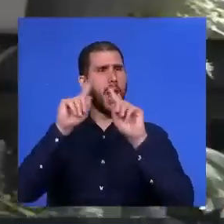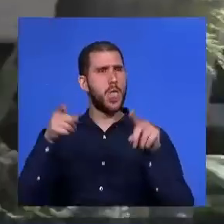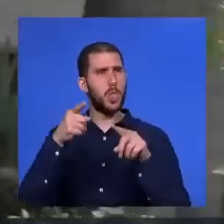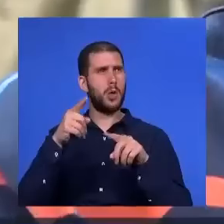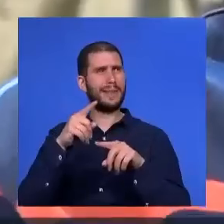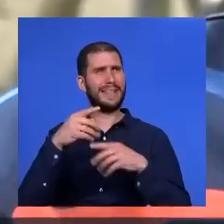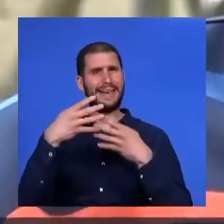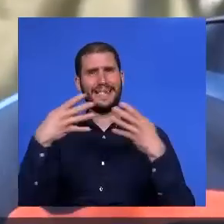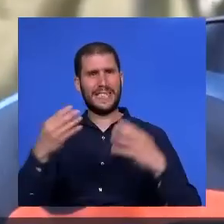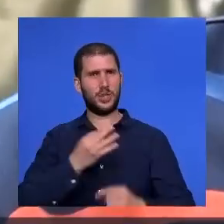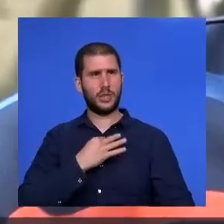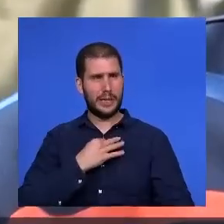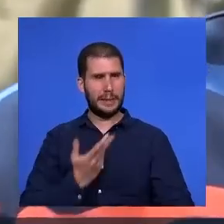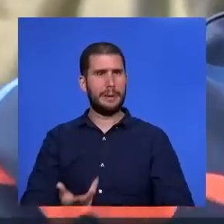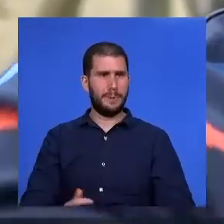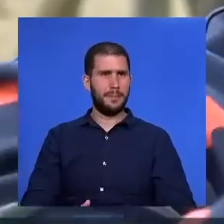בחלונות, בקיר,